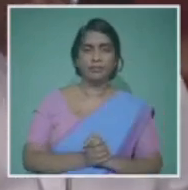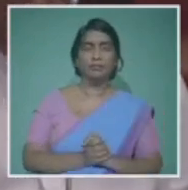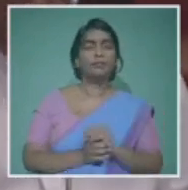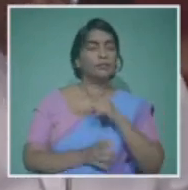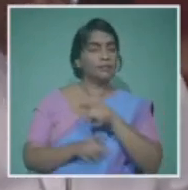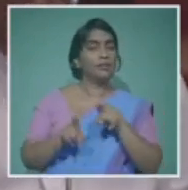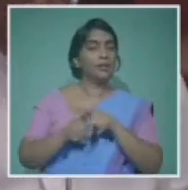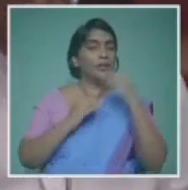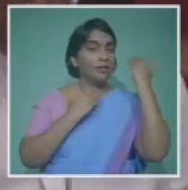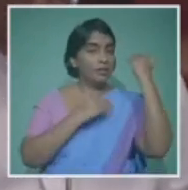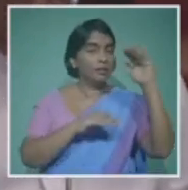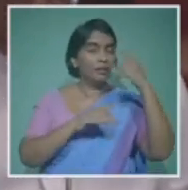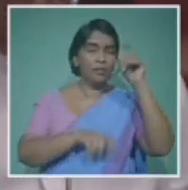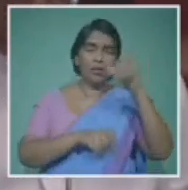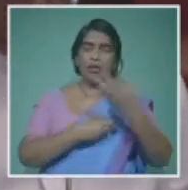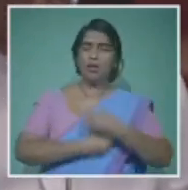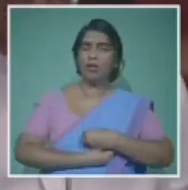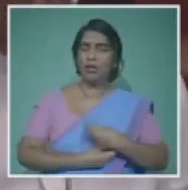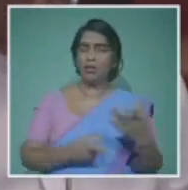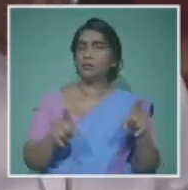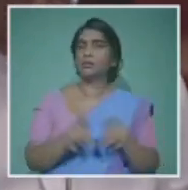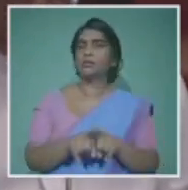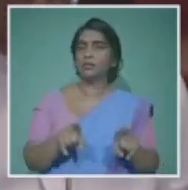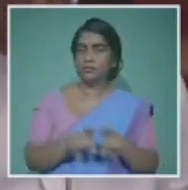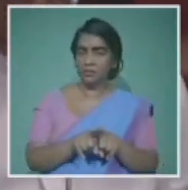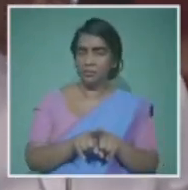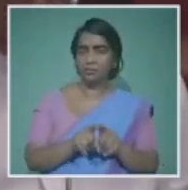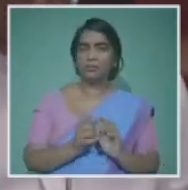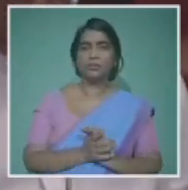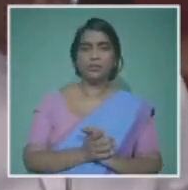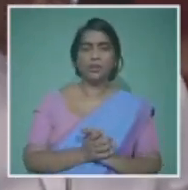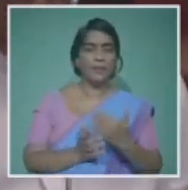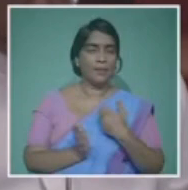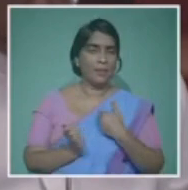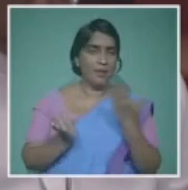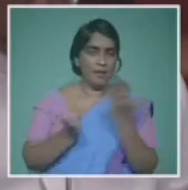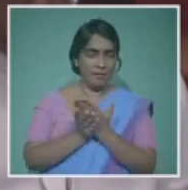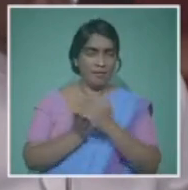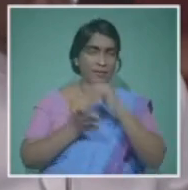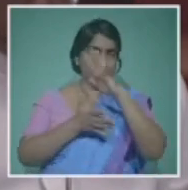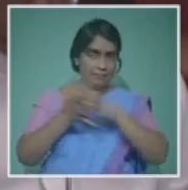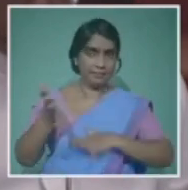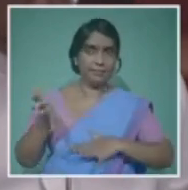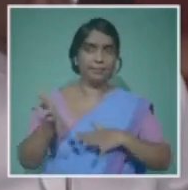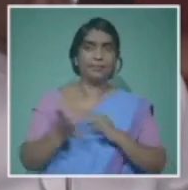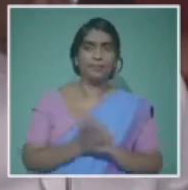Itu apa dia nak kerja binasa kan dekat ni mereka ni. Dan maga waktu itu alipiak.